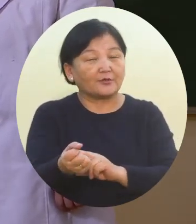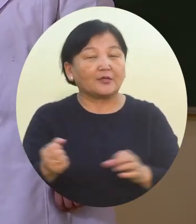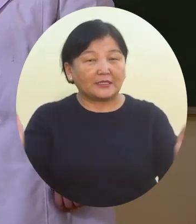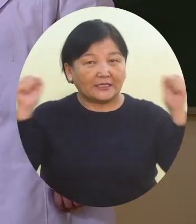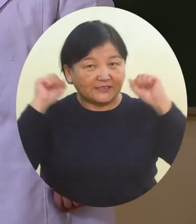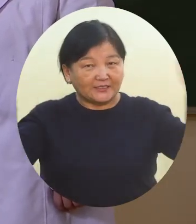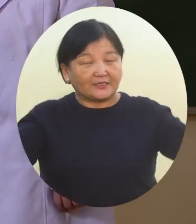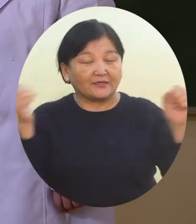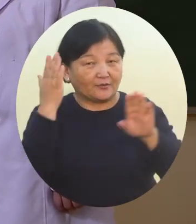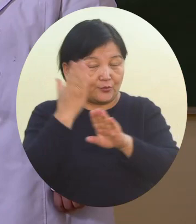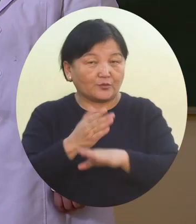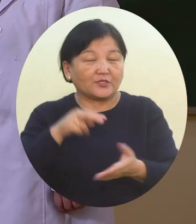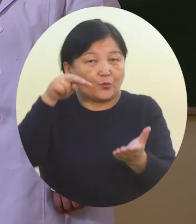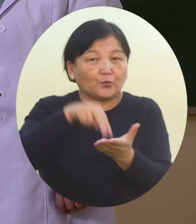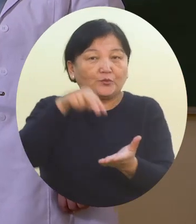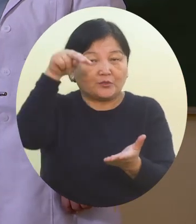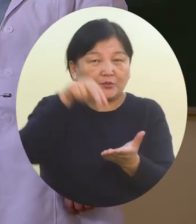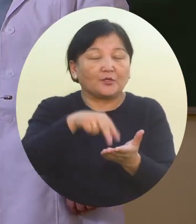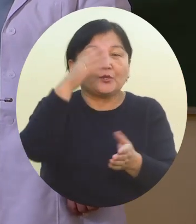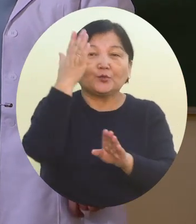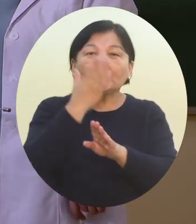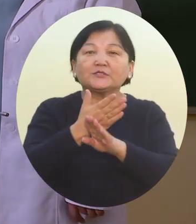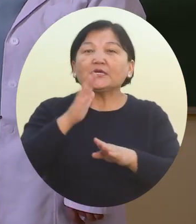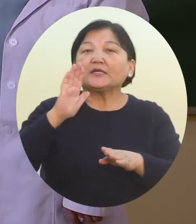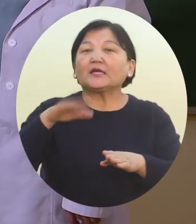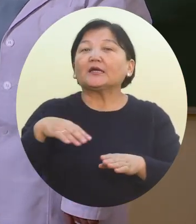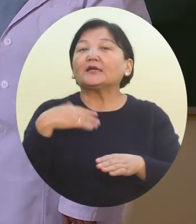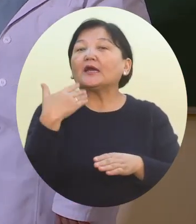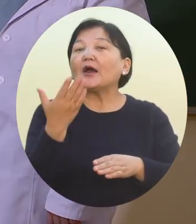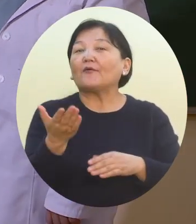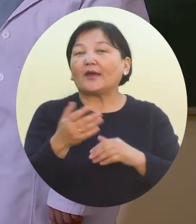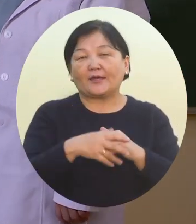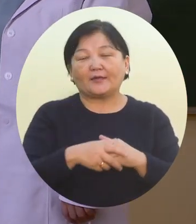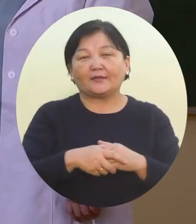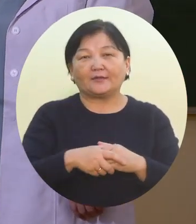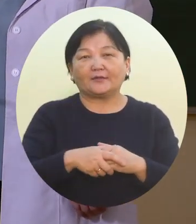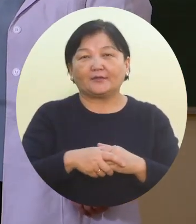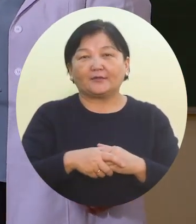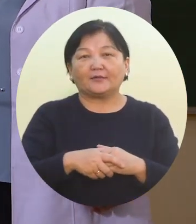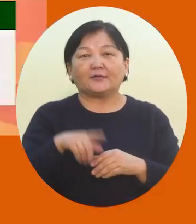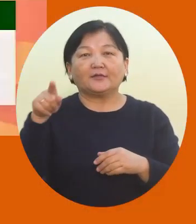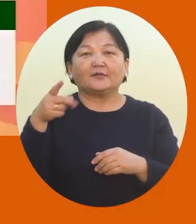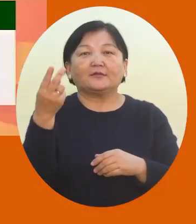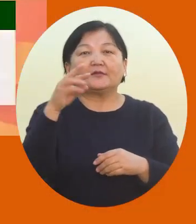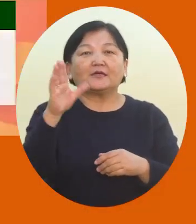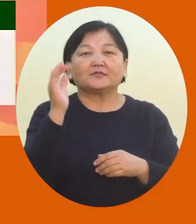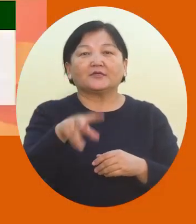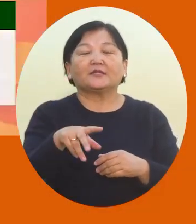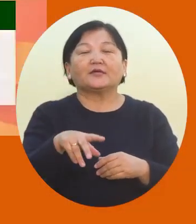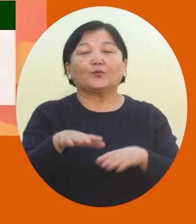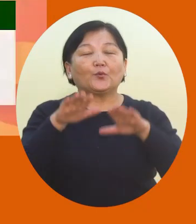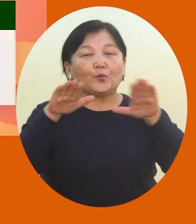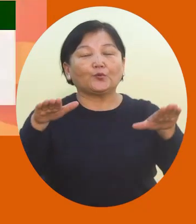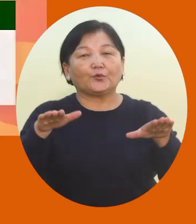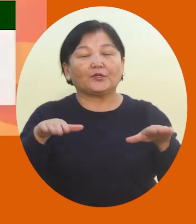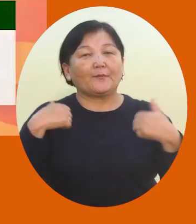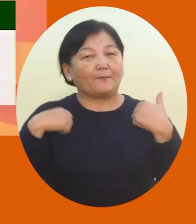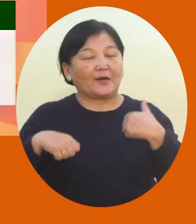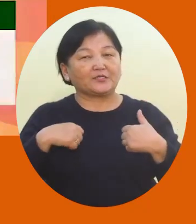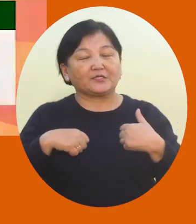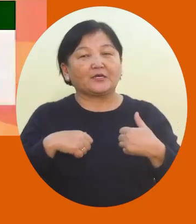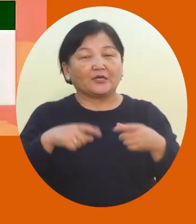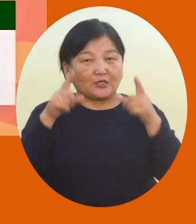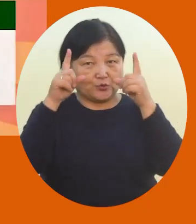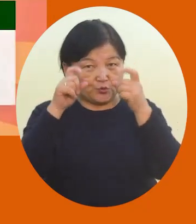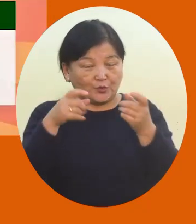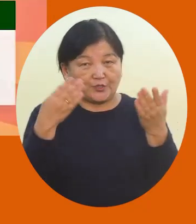байна уу? За бүгдээрээ туршиж үзье. За тэгэхээр энэ дасгалыг дагаад тэгээрэй хүүхдүүд ээ. За энэ дасгалыг 30